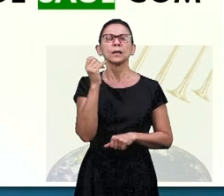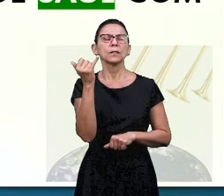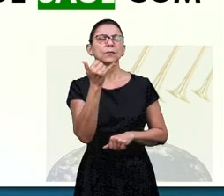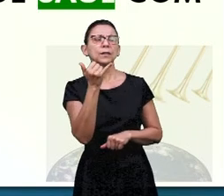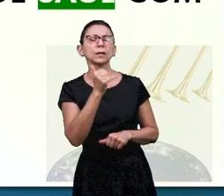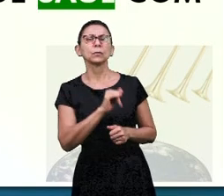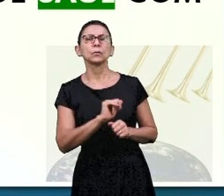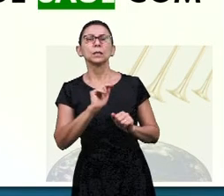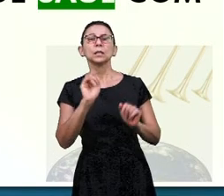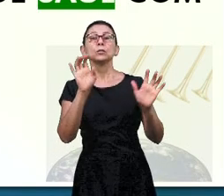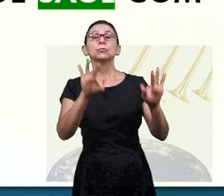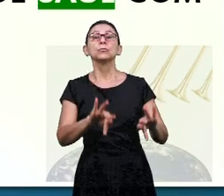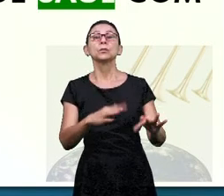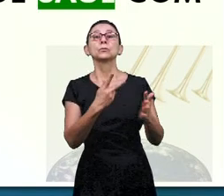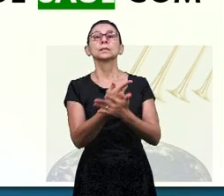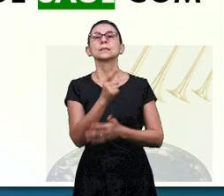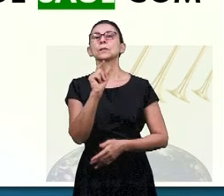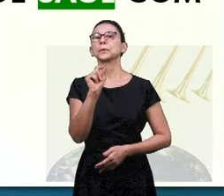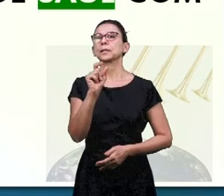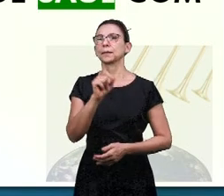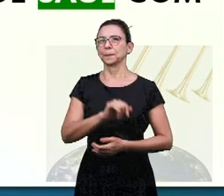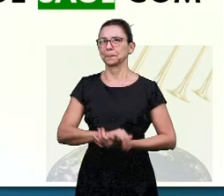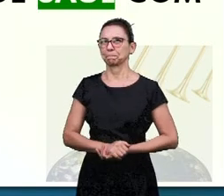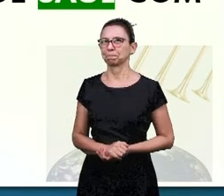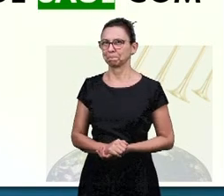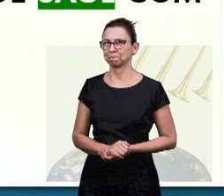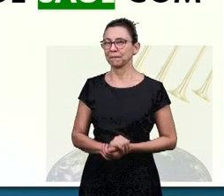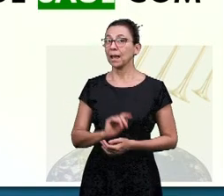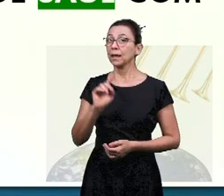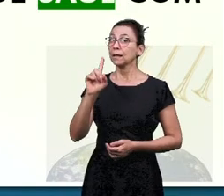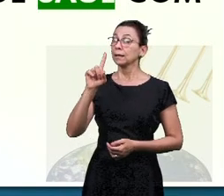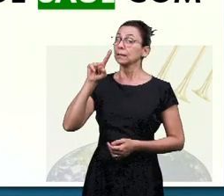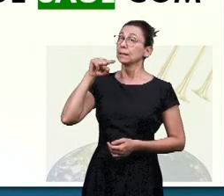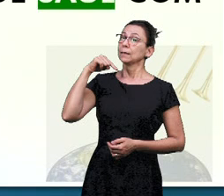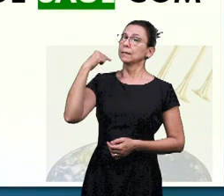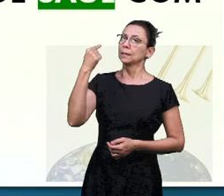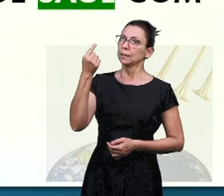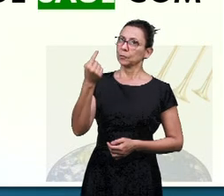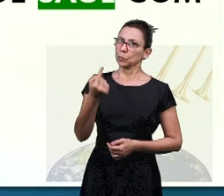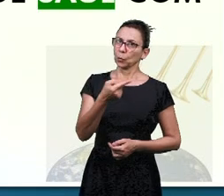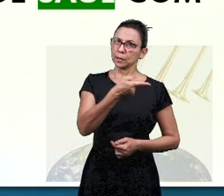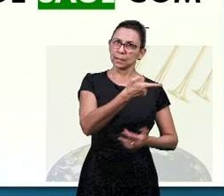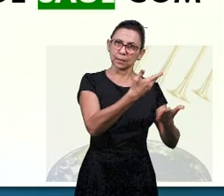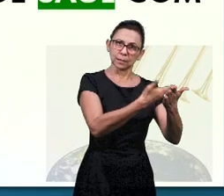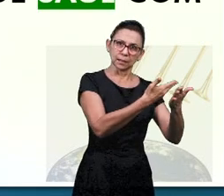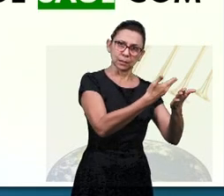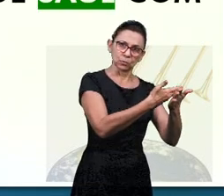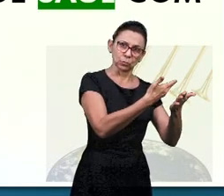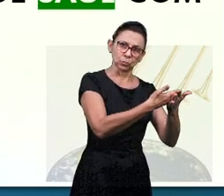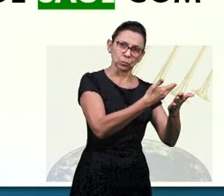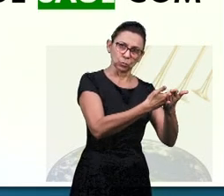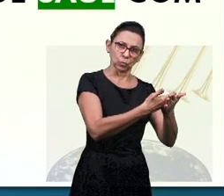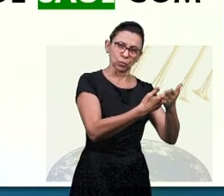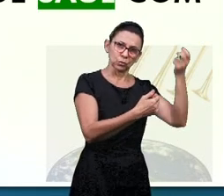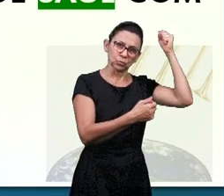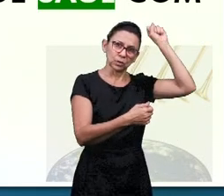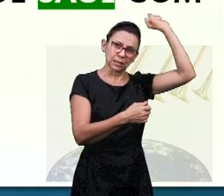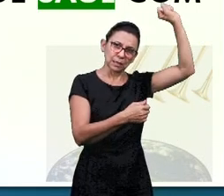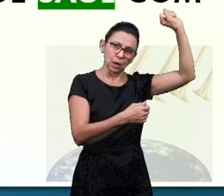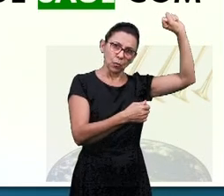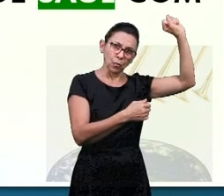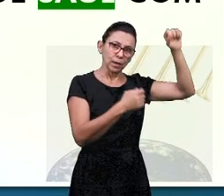les résultats dans la vie de Saül. Et après, vous allez faire une comparaison de ce que vous avez étudié avec ce qui est écrit en 2 Samuel 3,